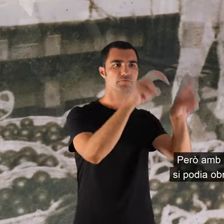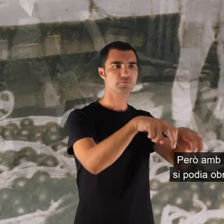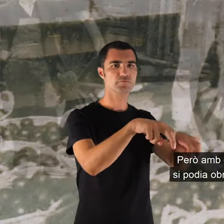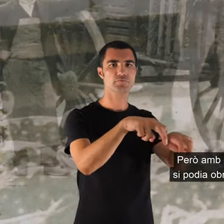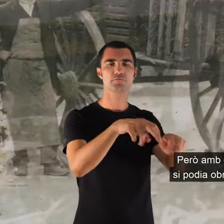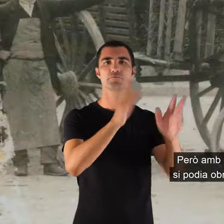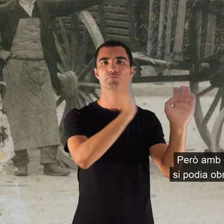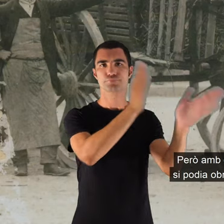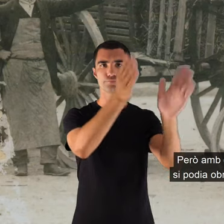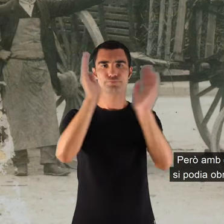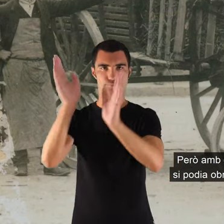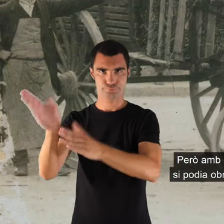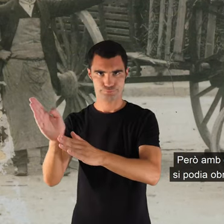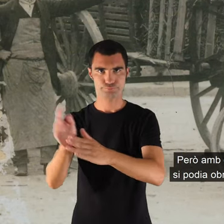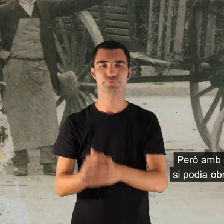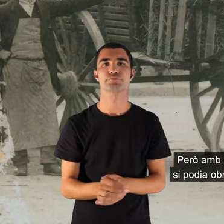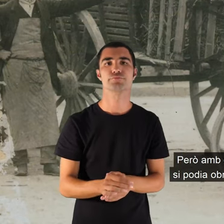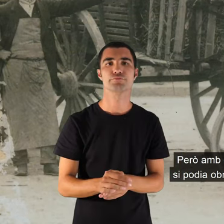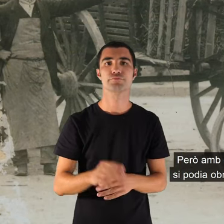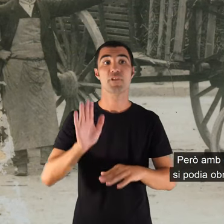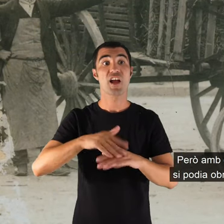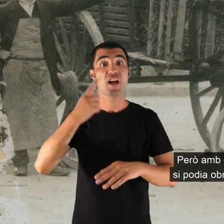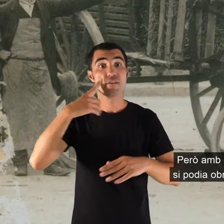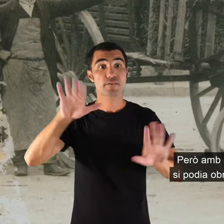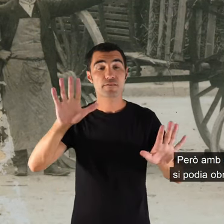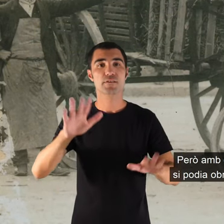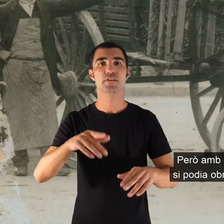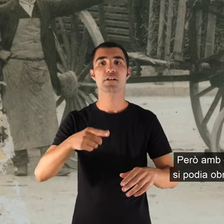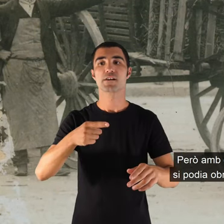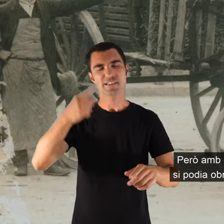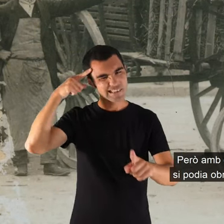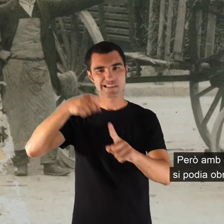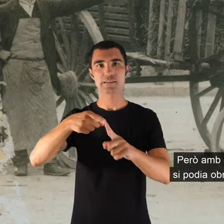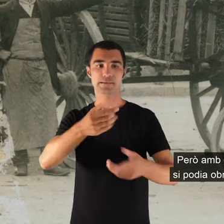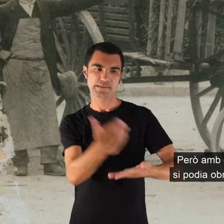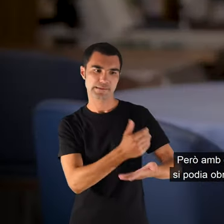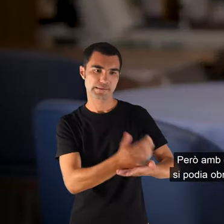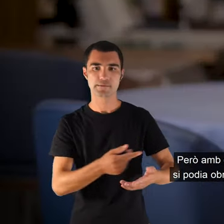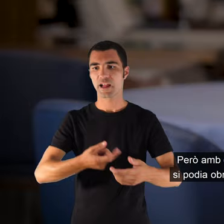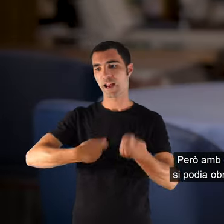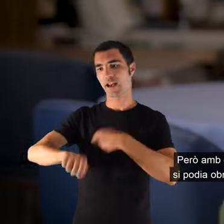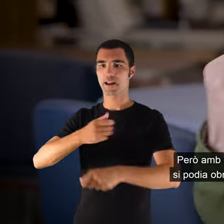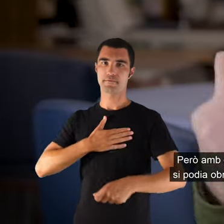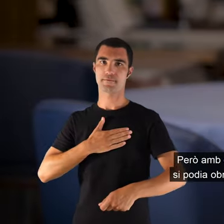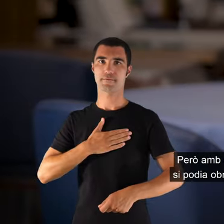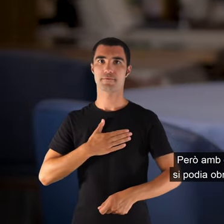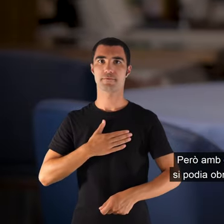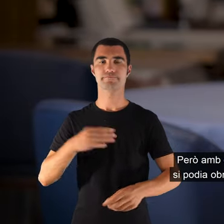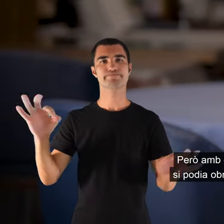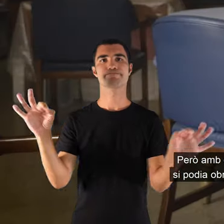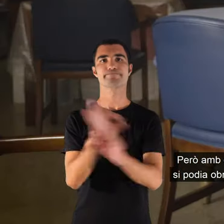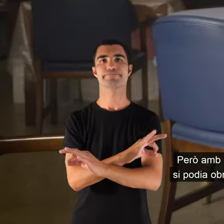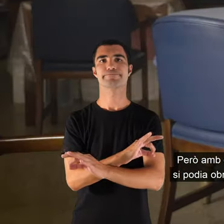un magatzem per poder, a veure si podia posar un negoci per ell. Però se va equivocar i va tornar a